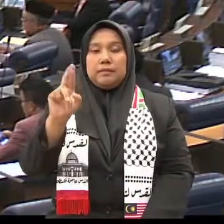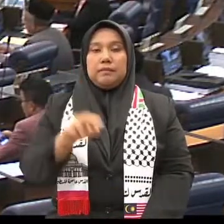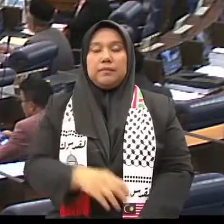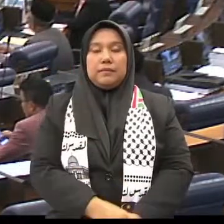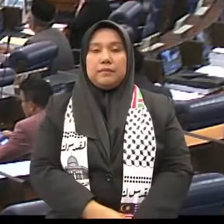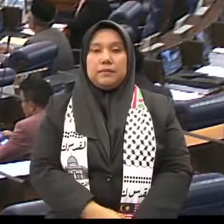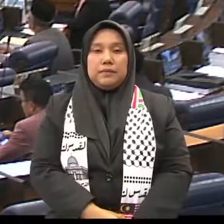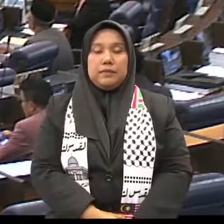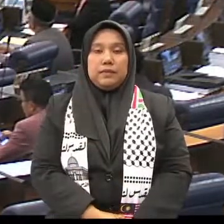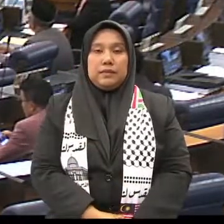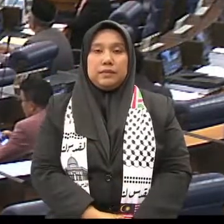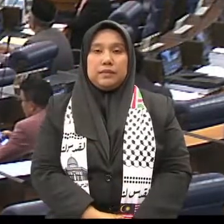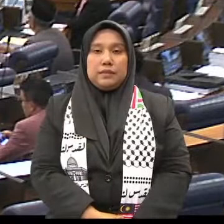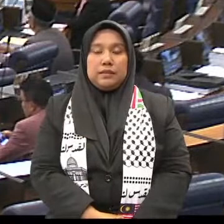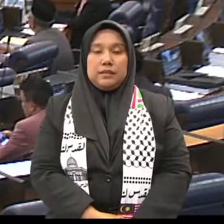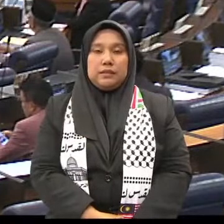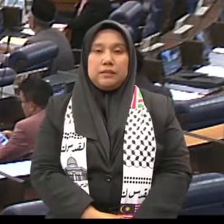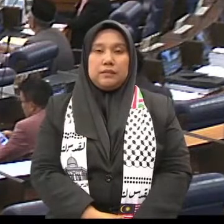berat